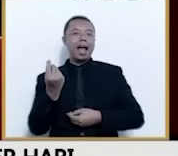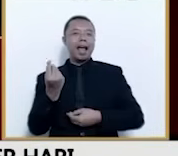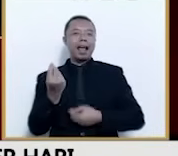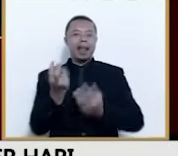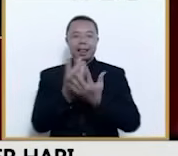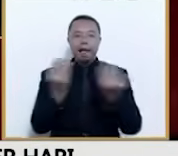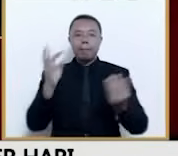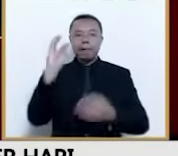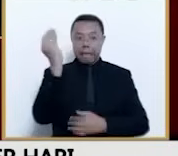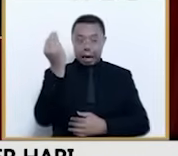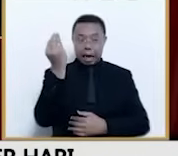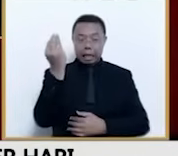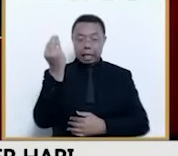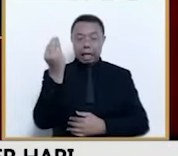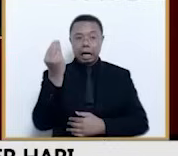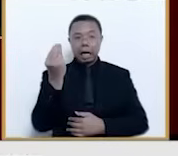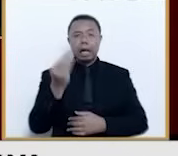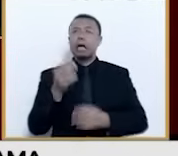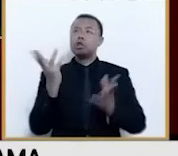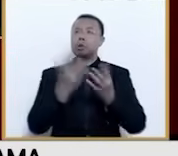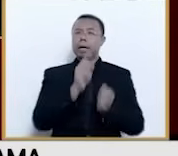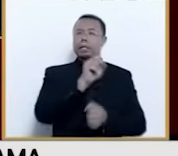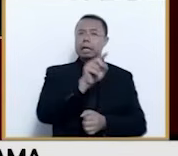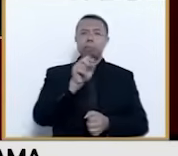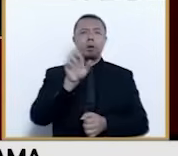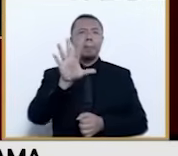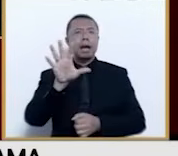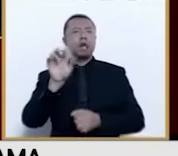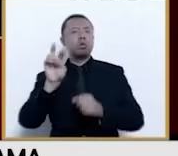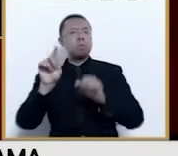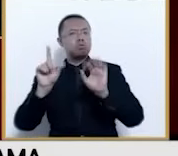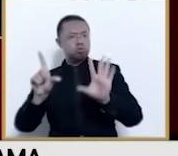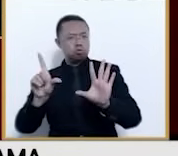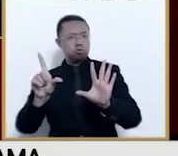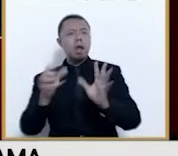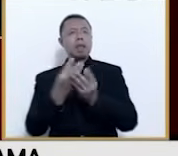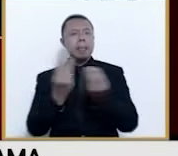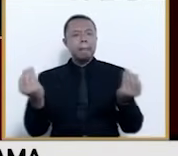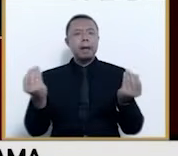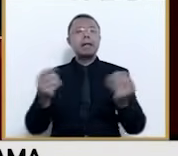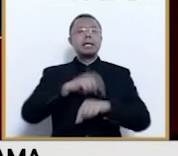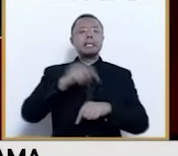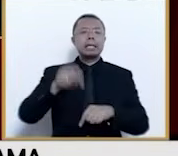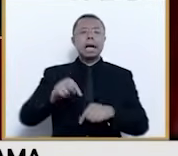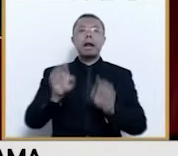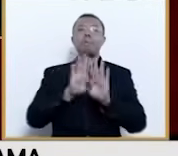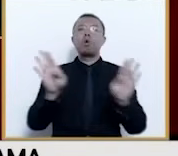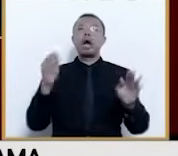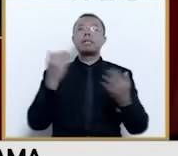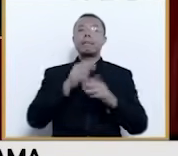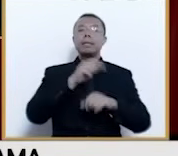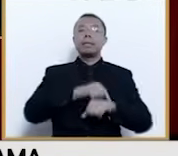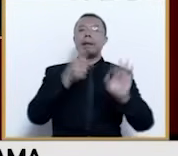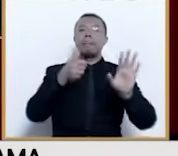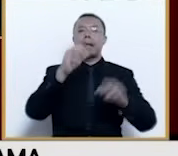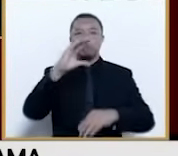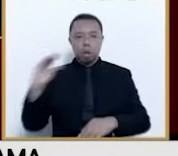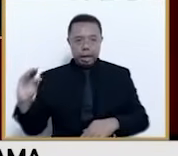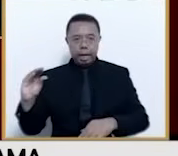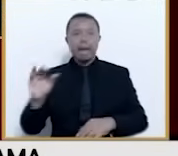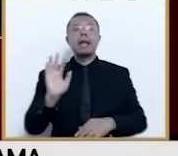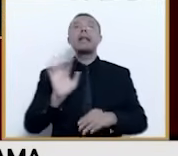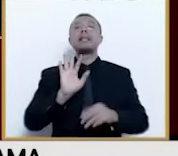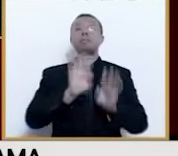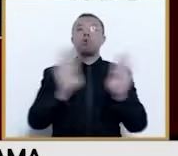Taman-taman di Jakarta yang kurang lebih 1.527 yang selama ini hanya buka sampai dengan jam 6 sore